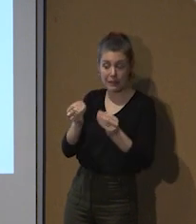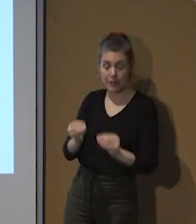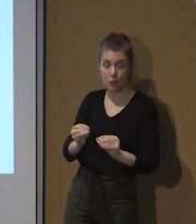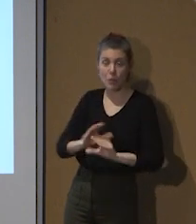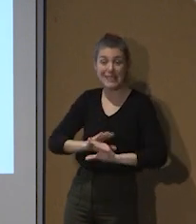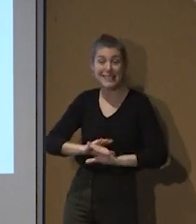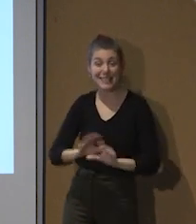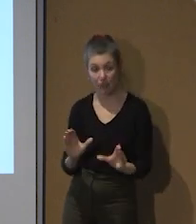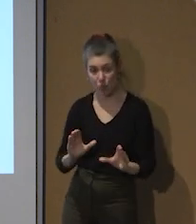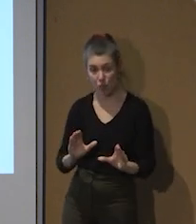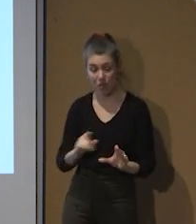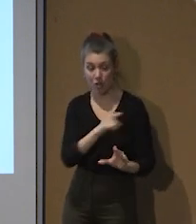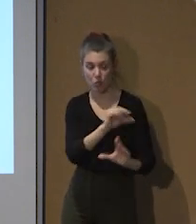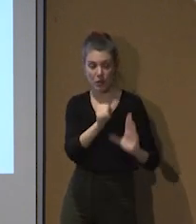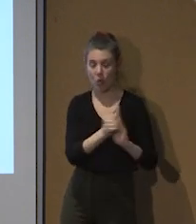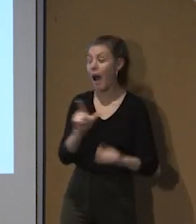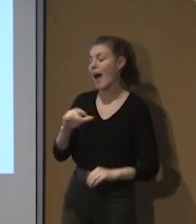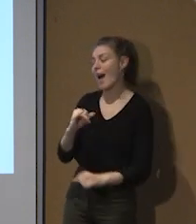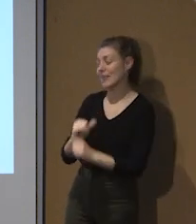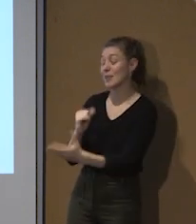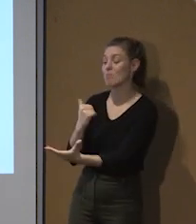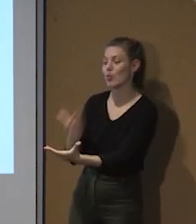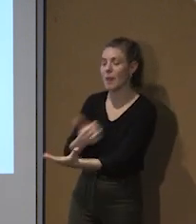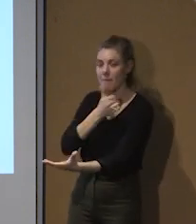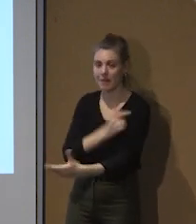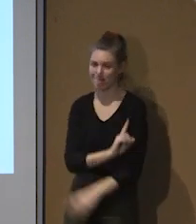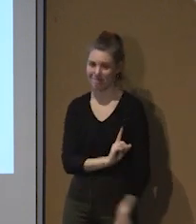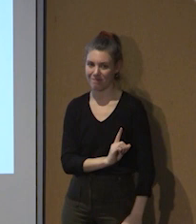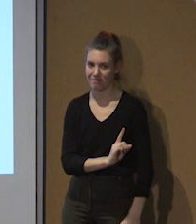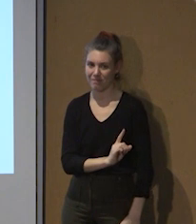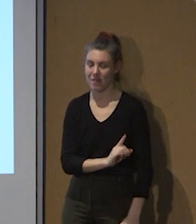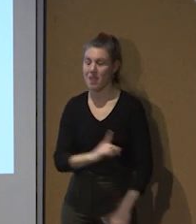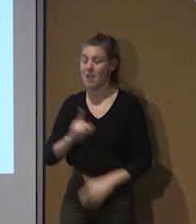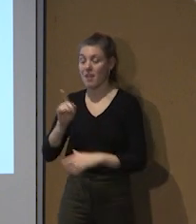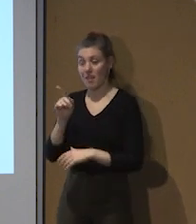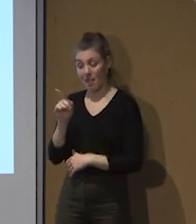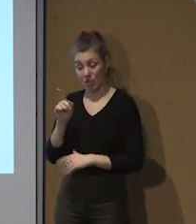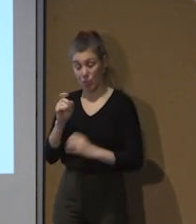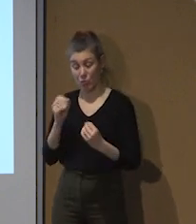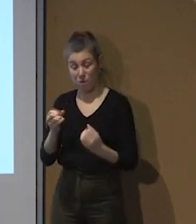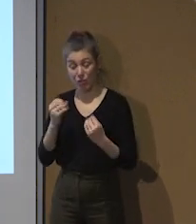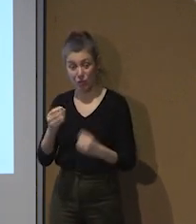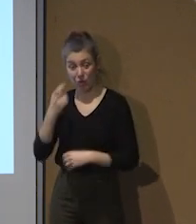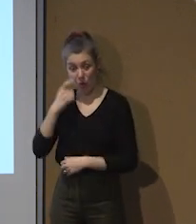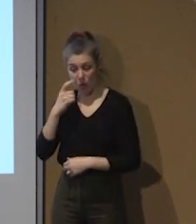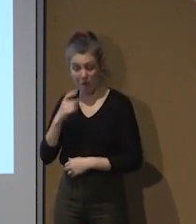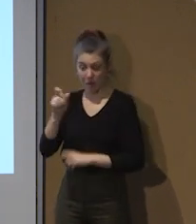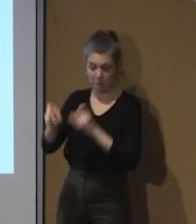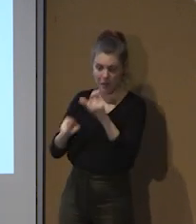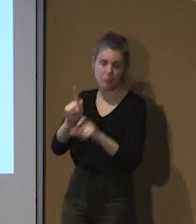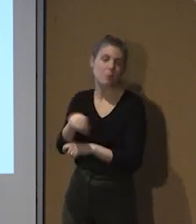bouton cette fois-ci, on se rend compte en fonction de l'âge, donc là c'est des graphiques en fonction de l'âge, là sur ce qu'on appelle la discopathie